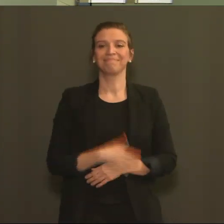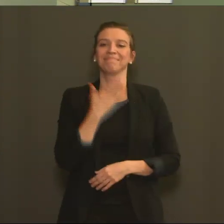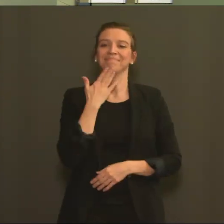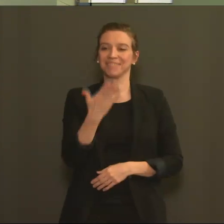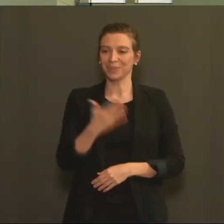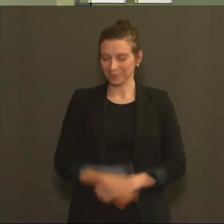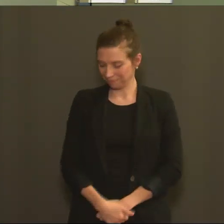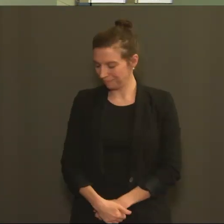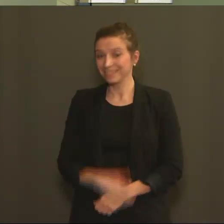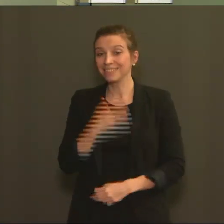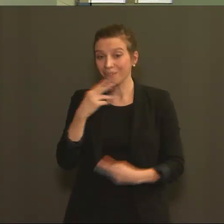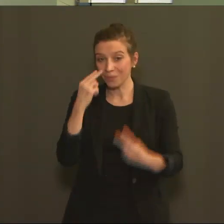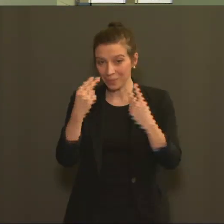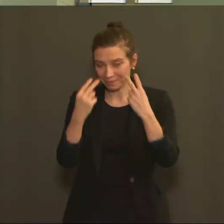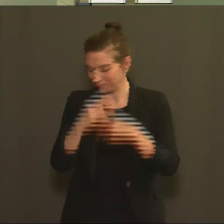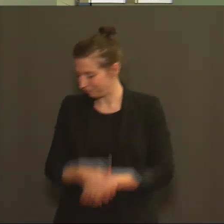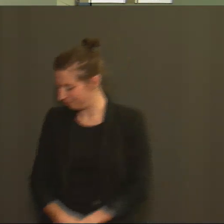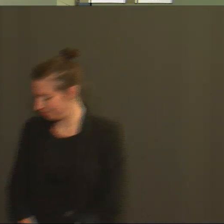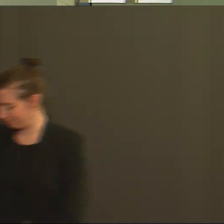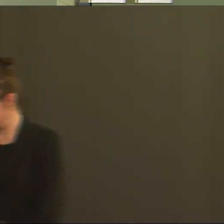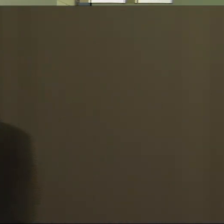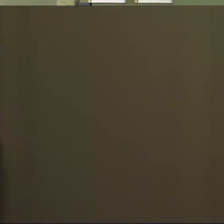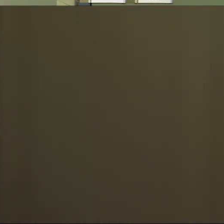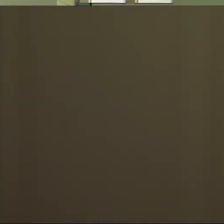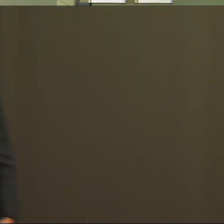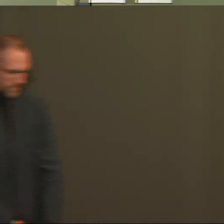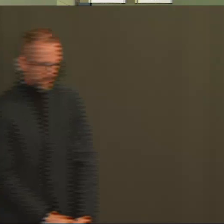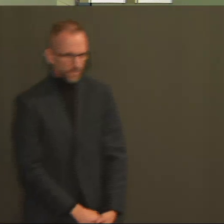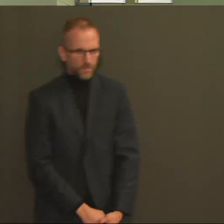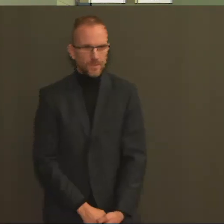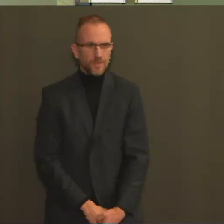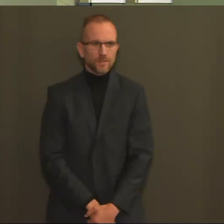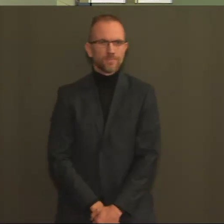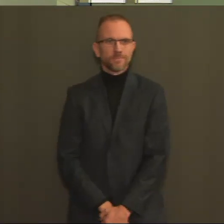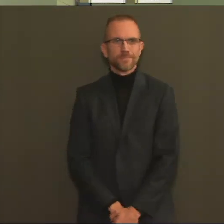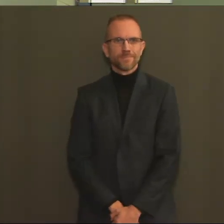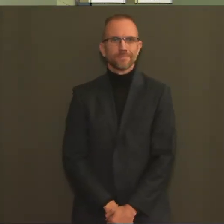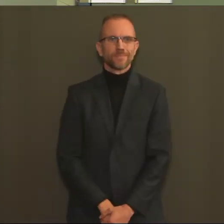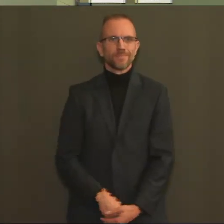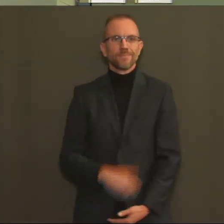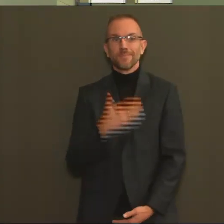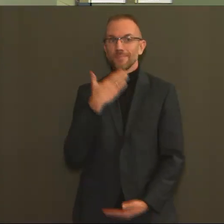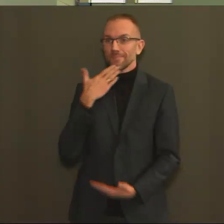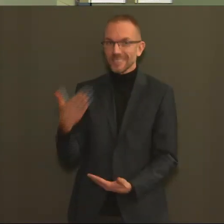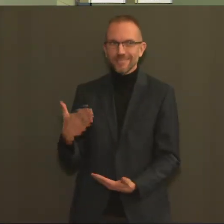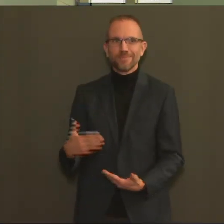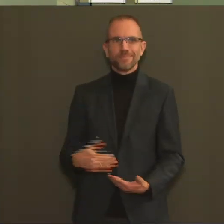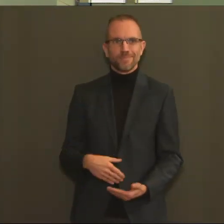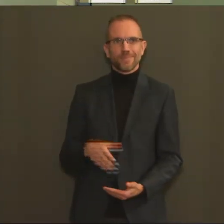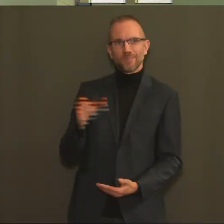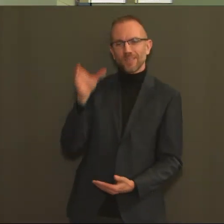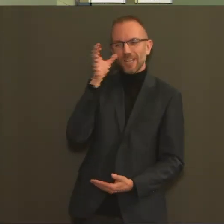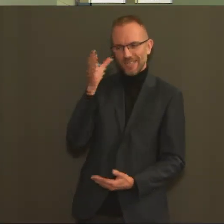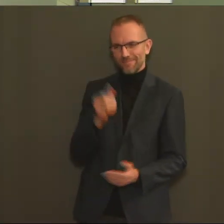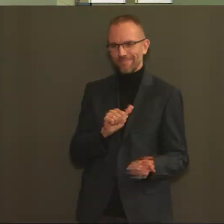lucht er om met nog andere en dat lukt alleen met hem je bent of erg subtiel oh